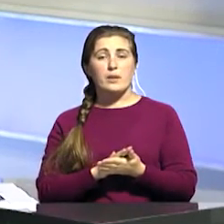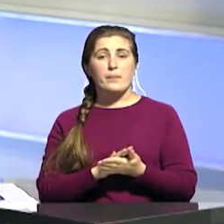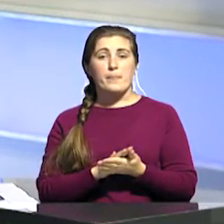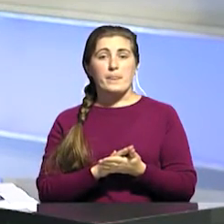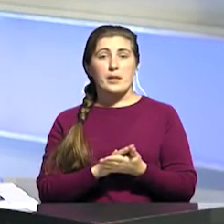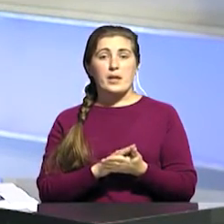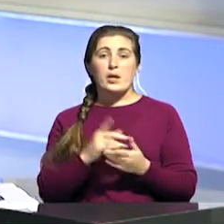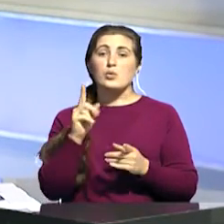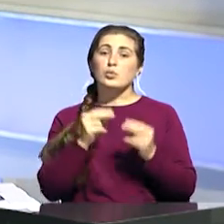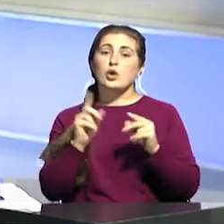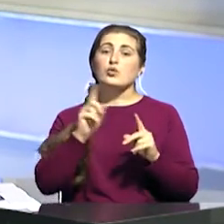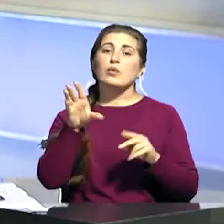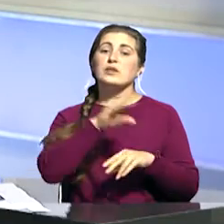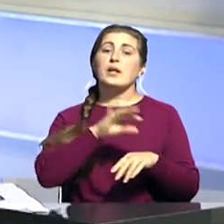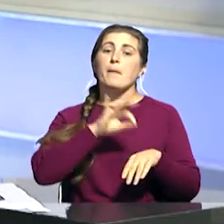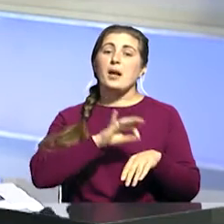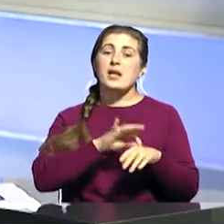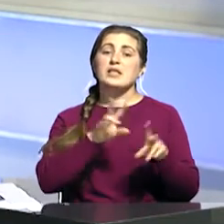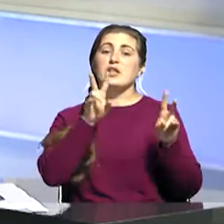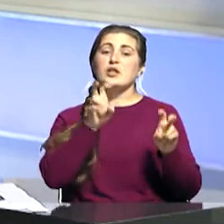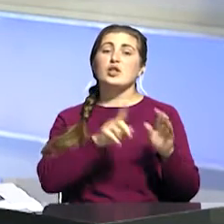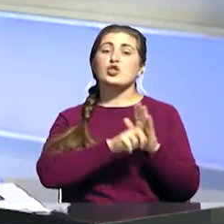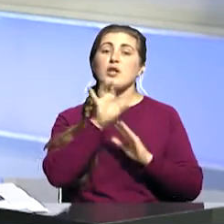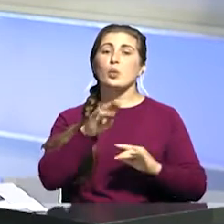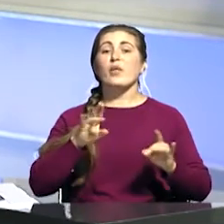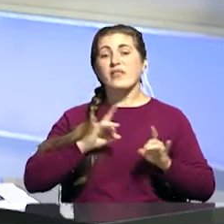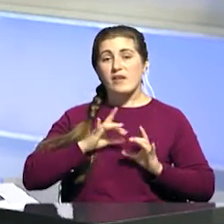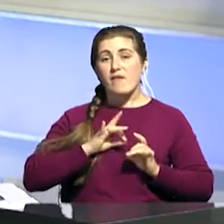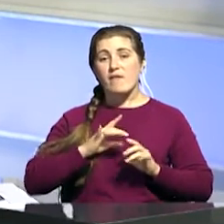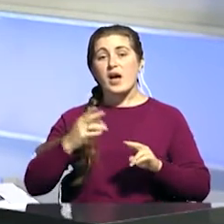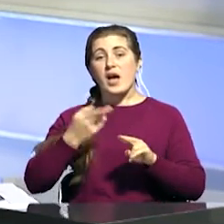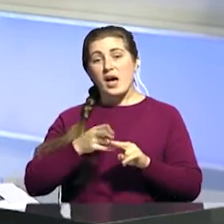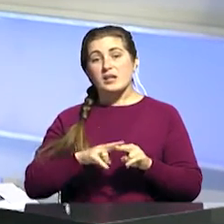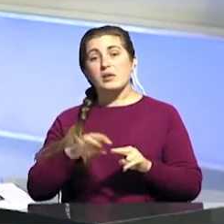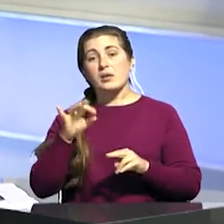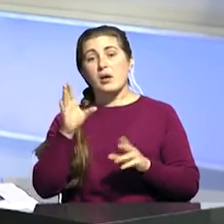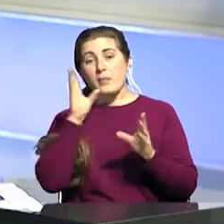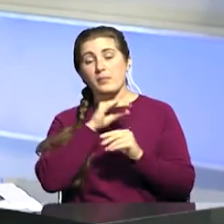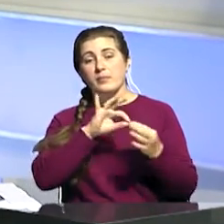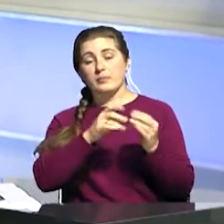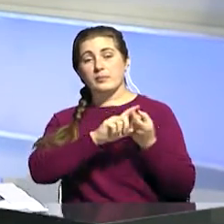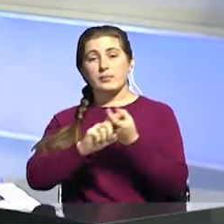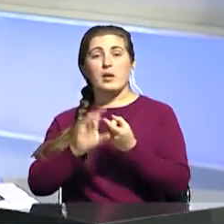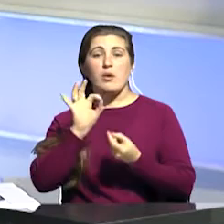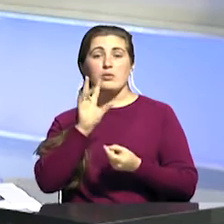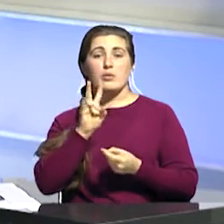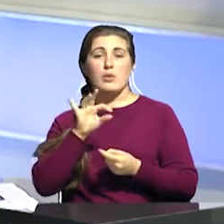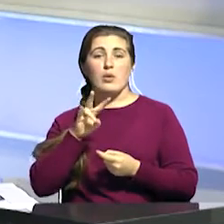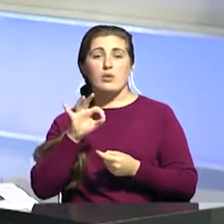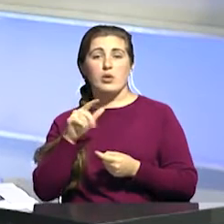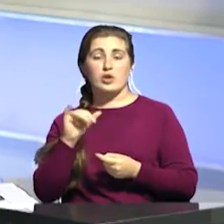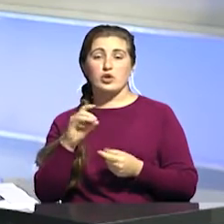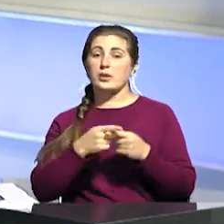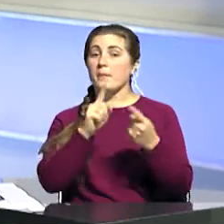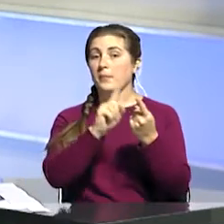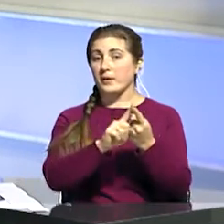та шутка, что все болезни начинаются от нервов, в какой-то мере и применительно к онкологической проблеме. Это первое.